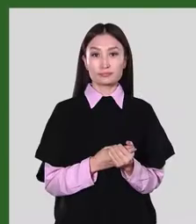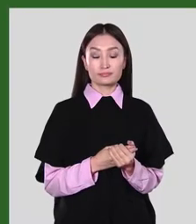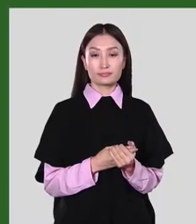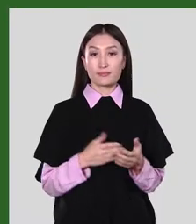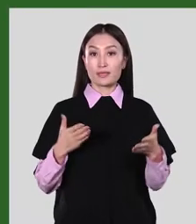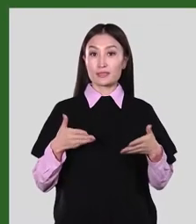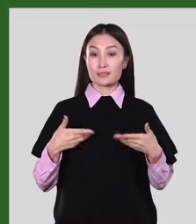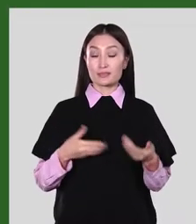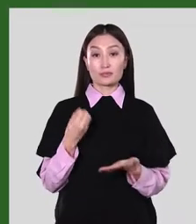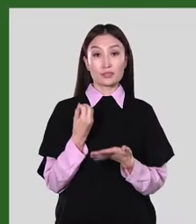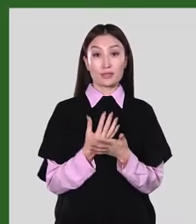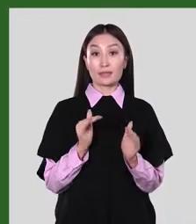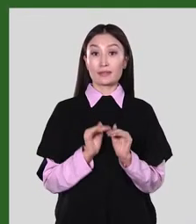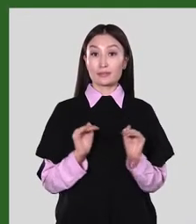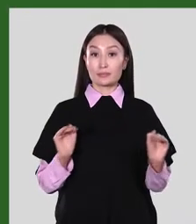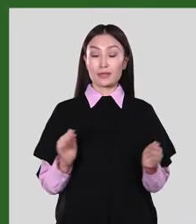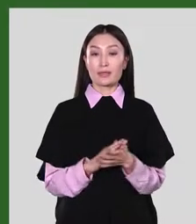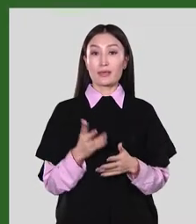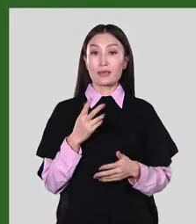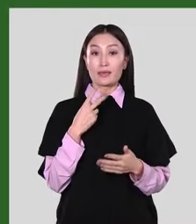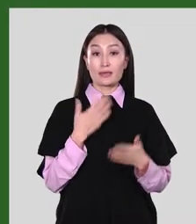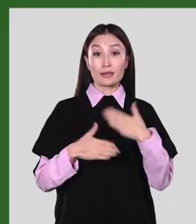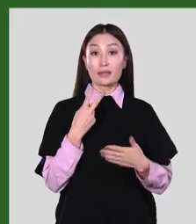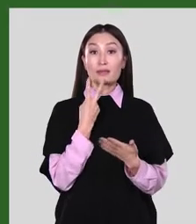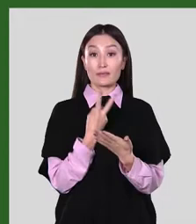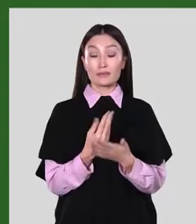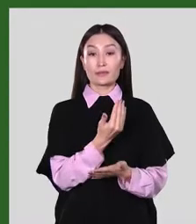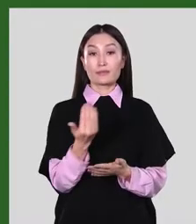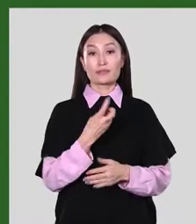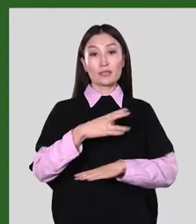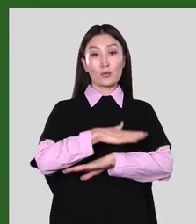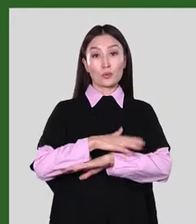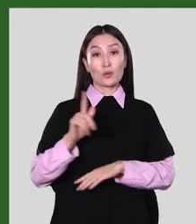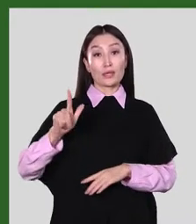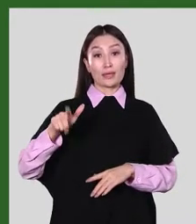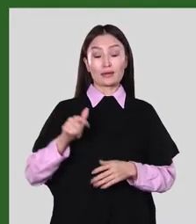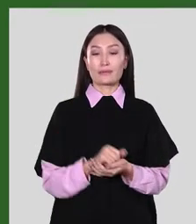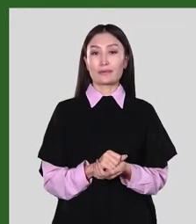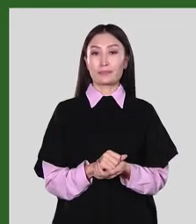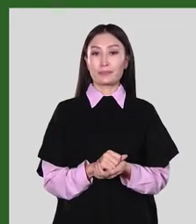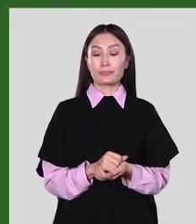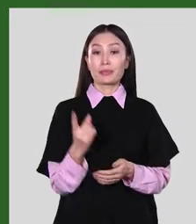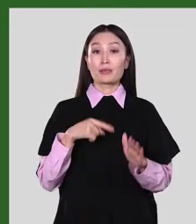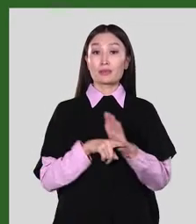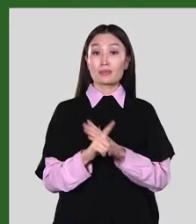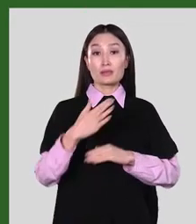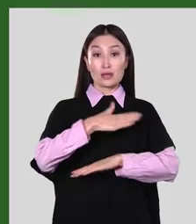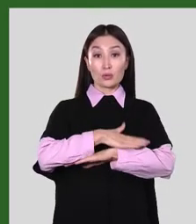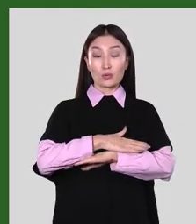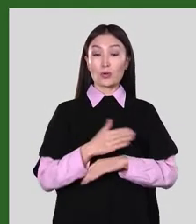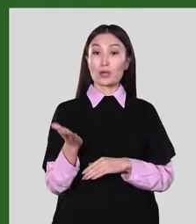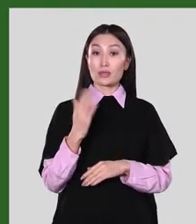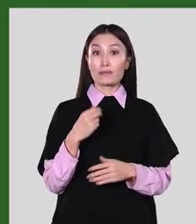здравствуйте дорогие ребята я рада приветствовать вас на уроке географии вначале урока